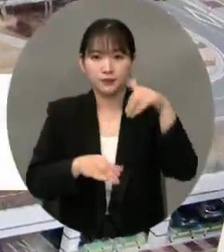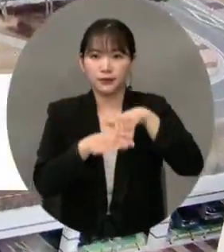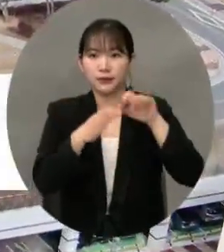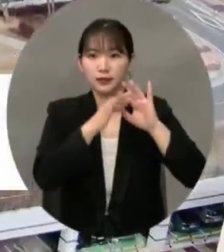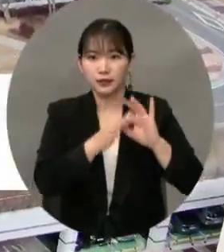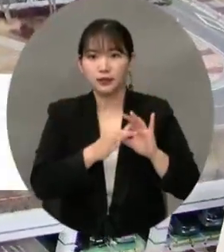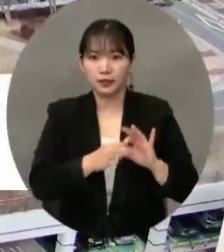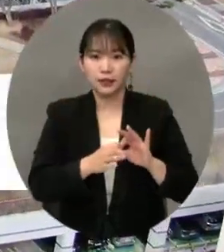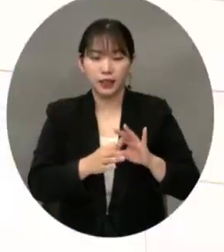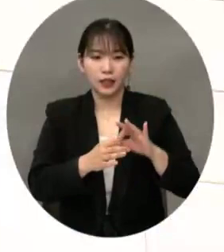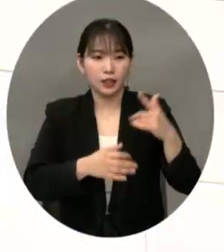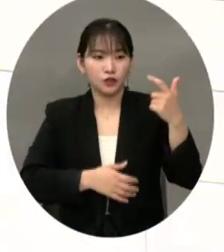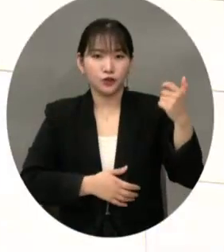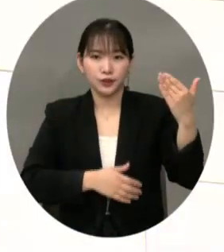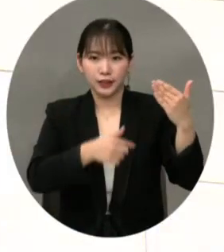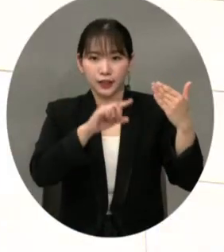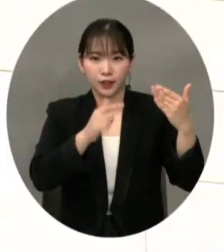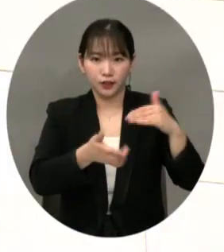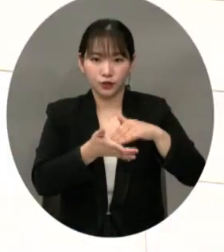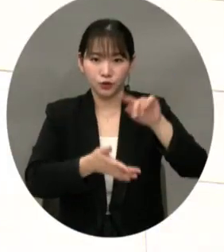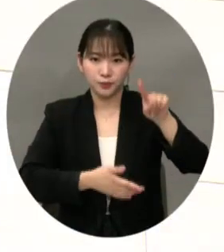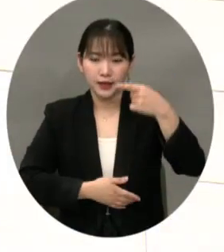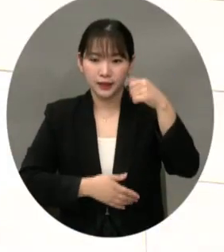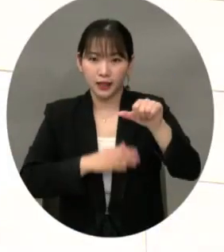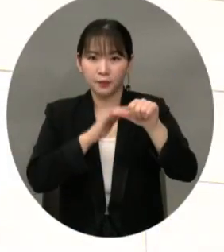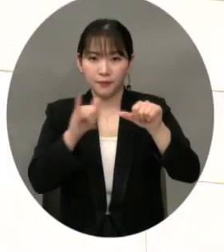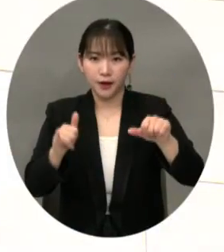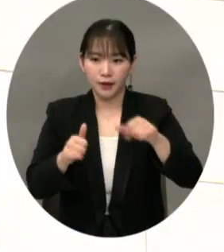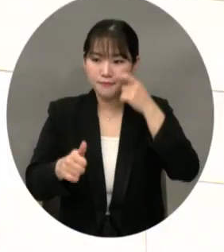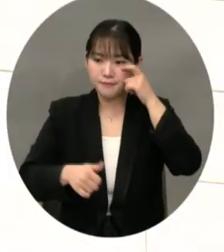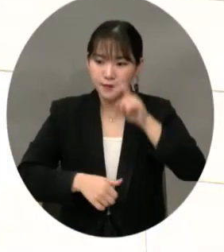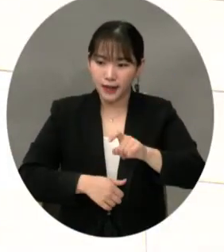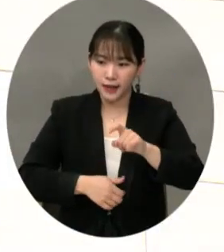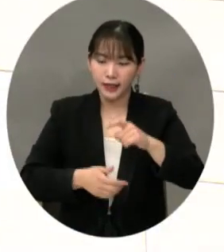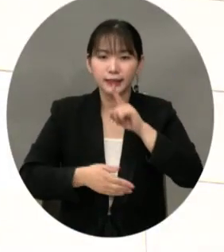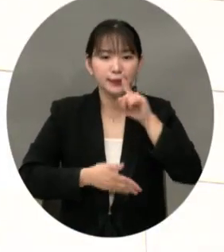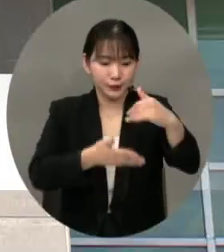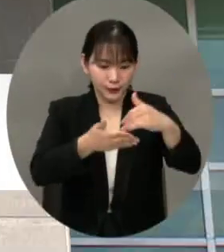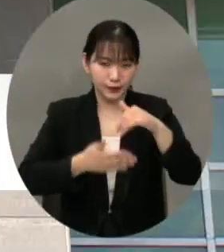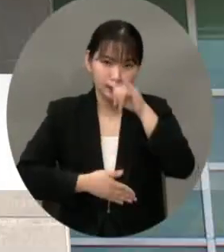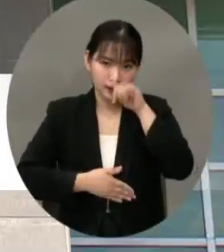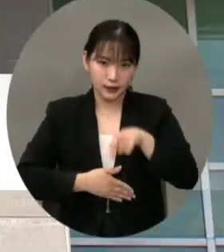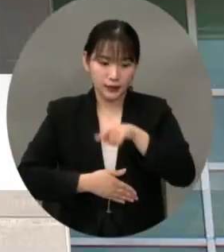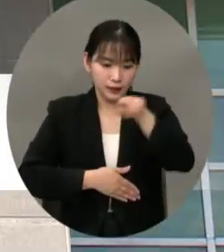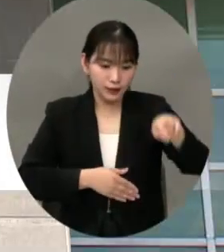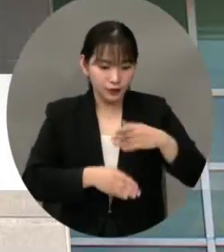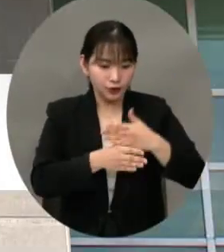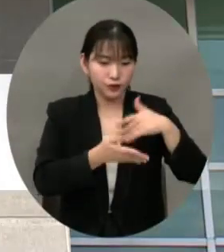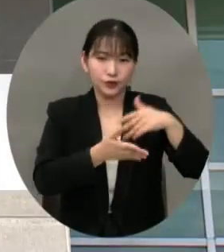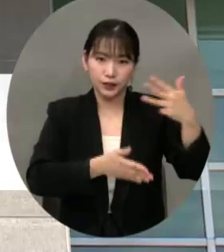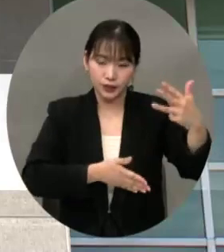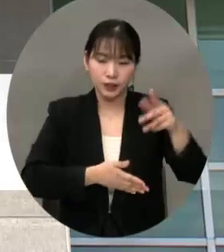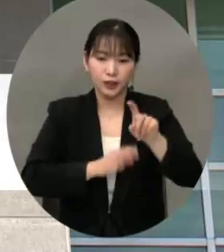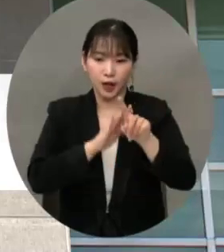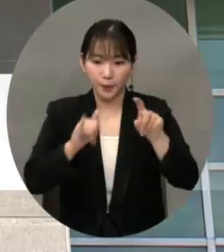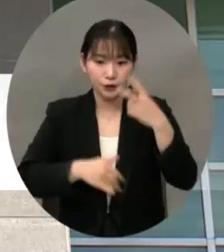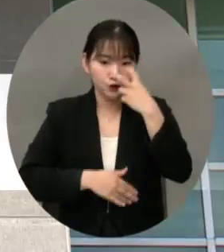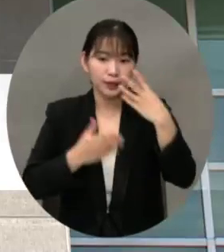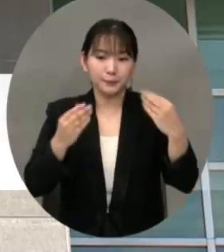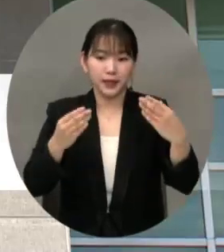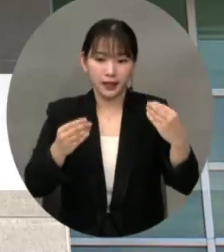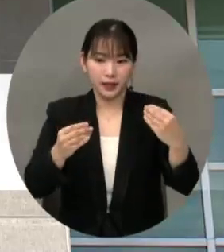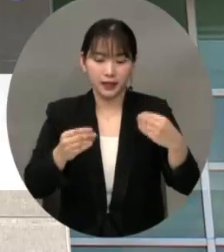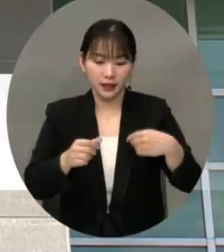관련해 69건 105명을 적발 인지하거나 신고를 받았으며 이 가운데 8건 11명의 수사를